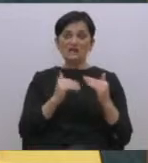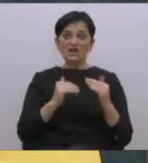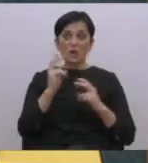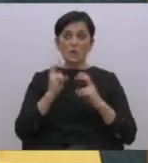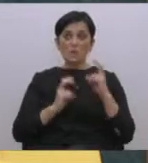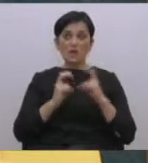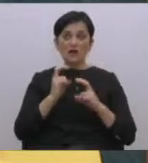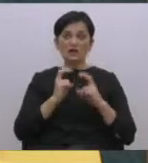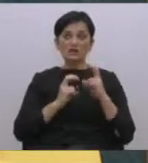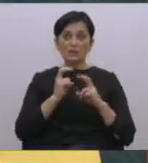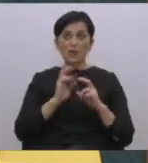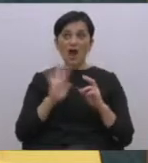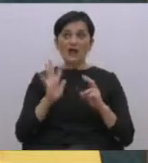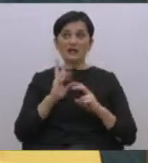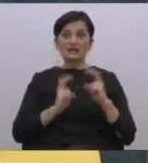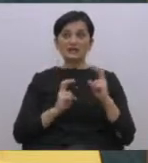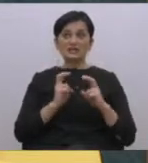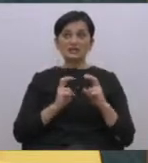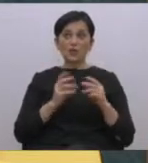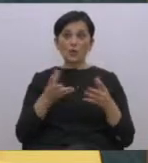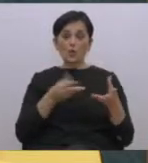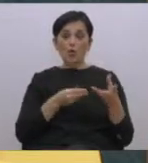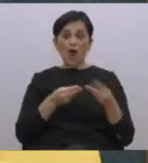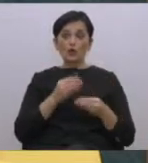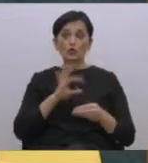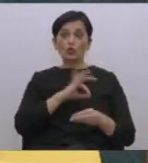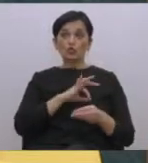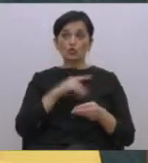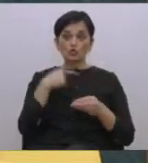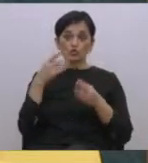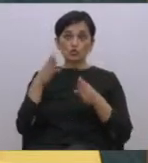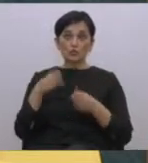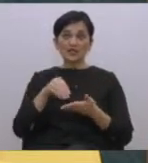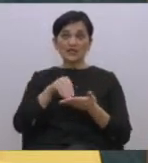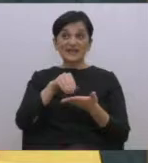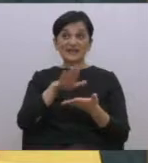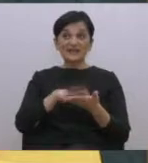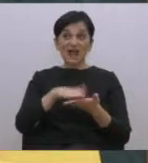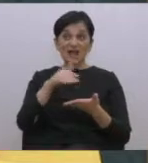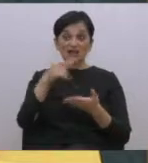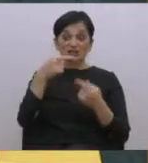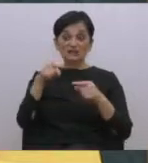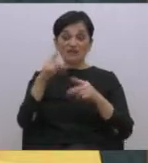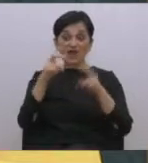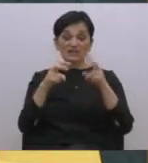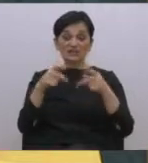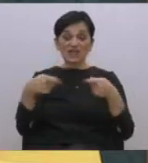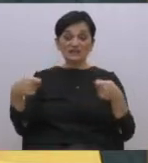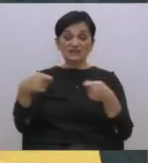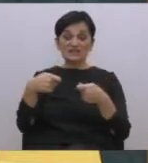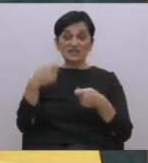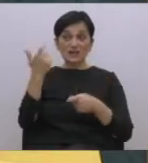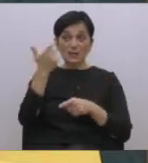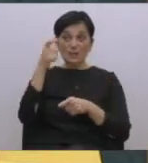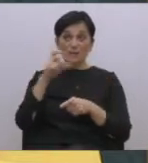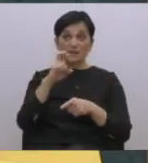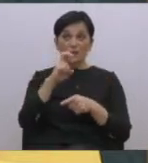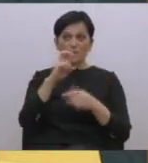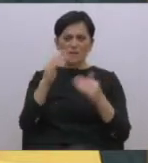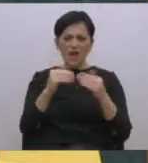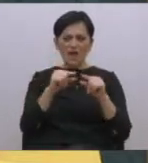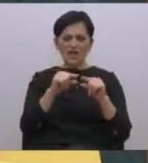de samicarmeo, da ara samicarmeo, ara comerciul, juridiul pirta, registr și schua sacarmostilis mesa cutred, becue